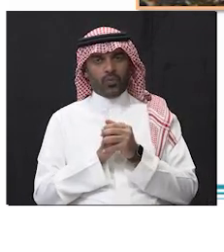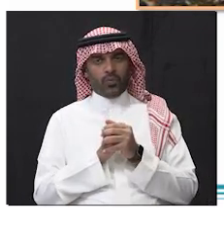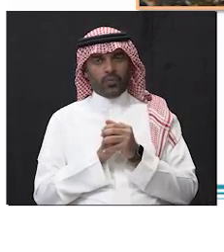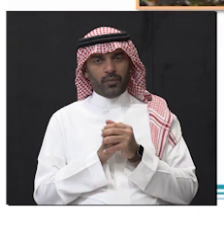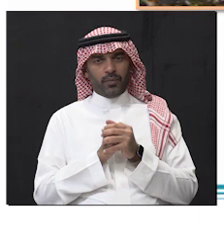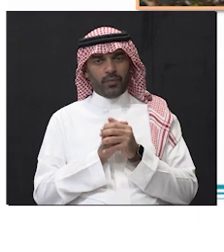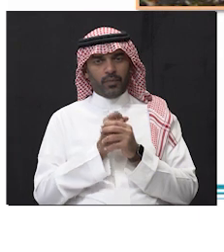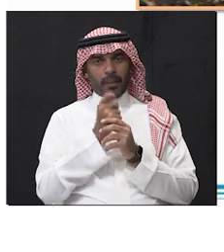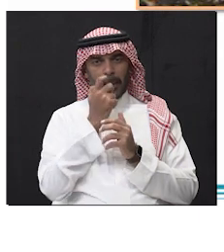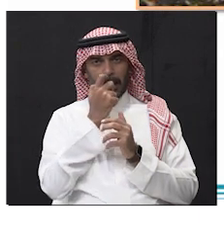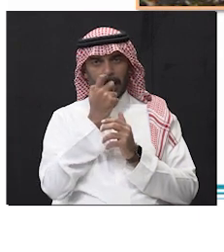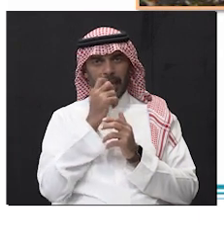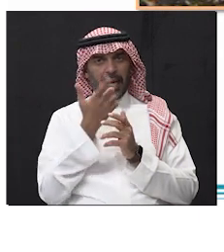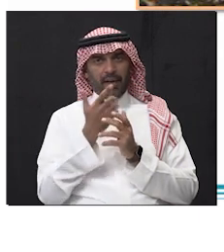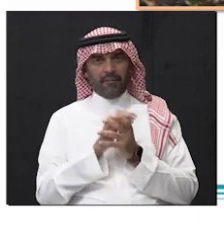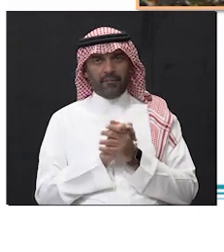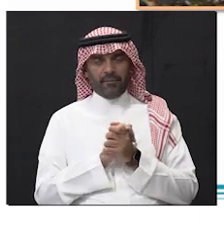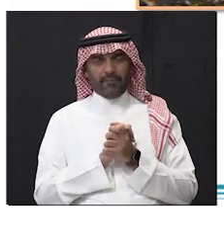الصورة التي أمامك،